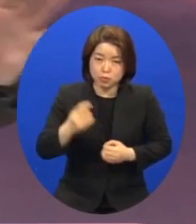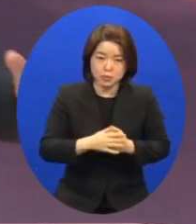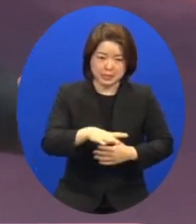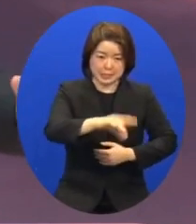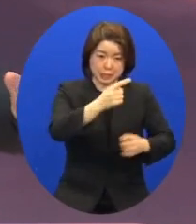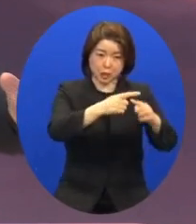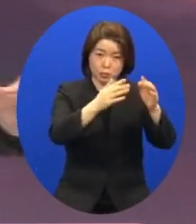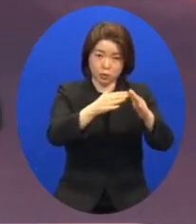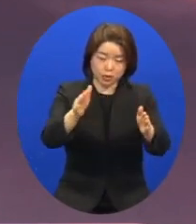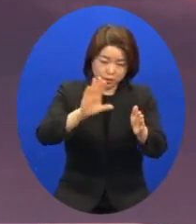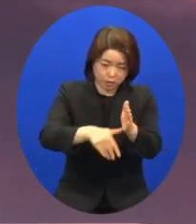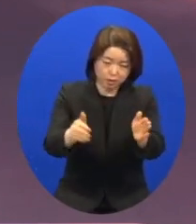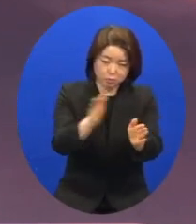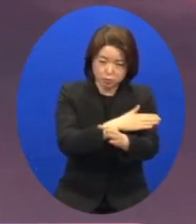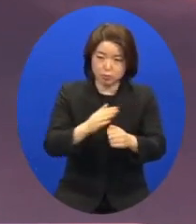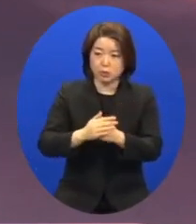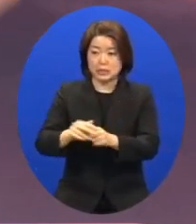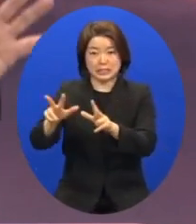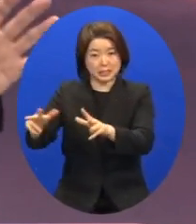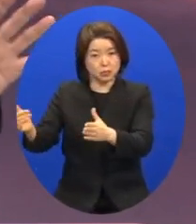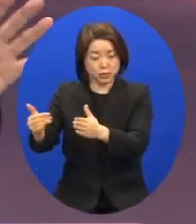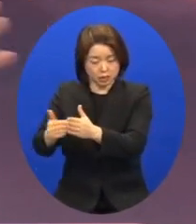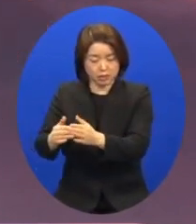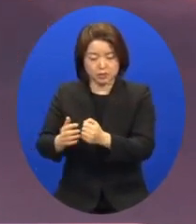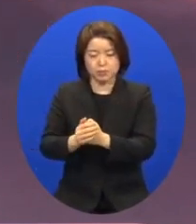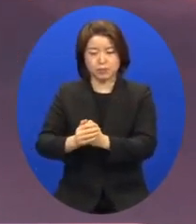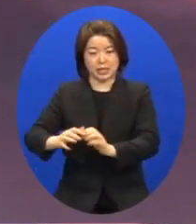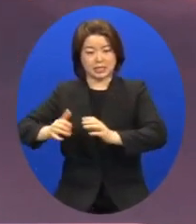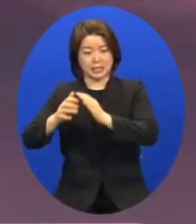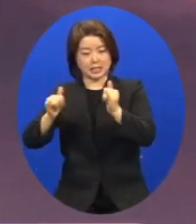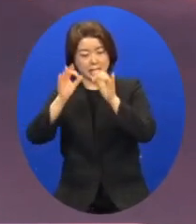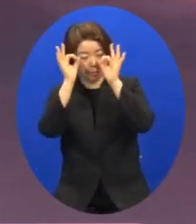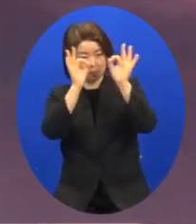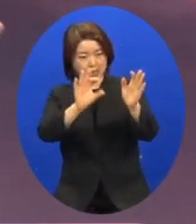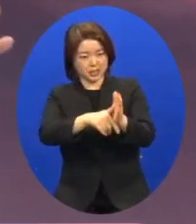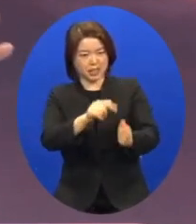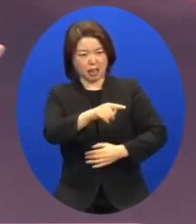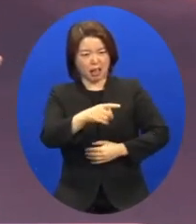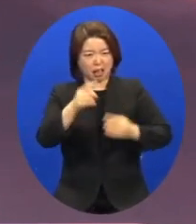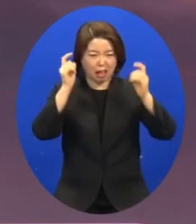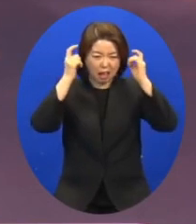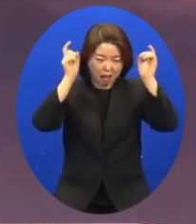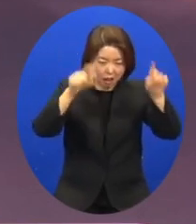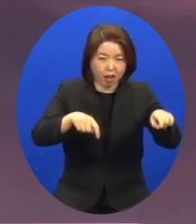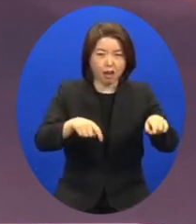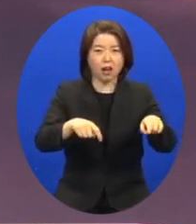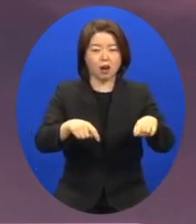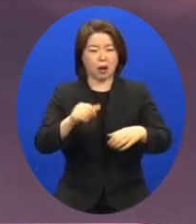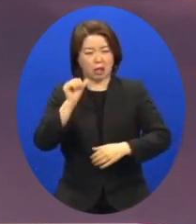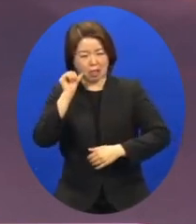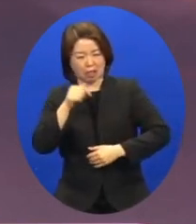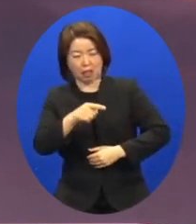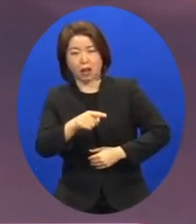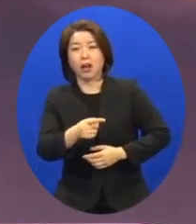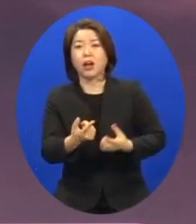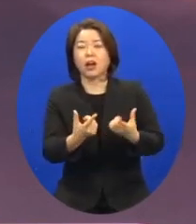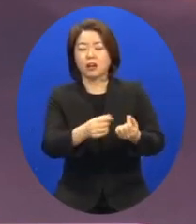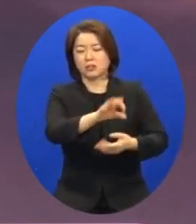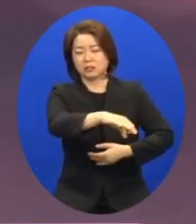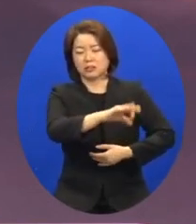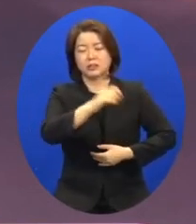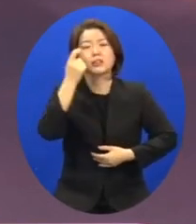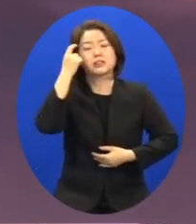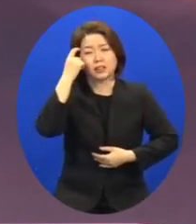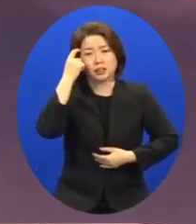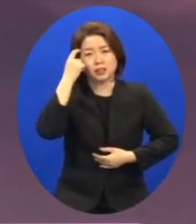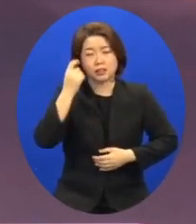세상 사람들에게는 조롱을 당하고 무시를 당하고 어리석어 어리석은 것으로 취급 받는 일도 현실입니다